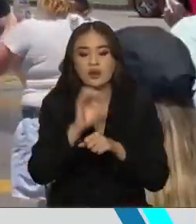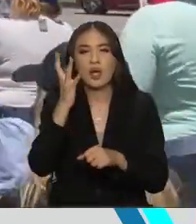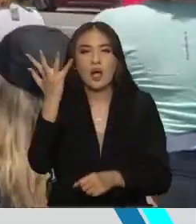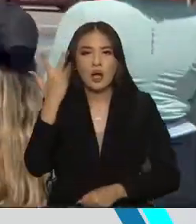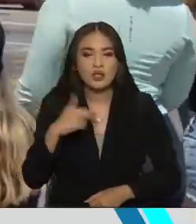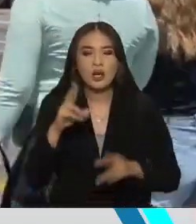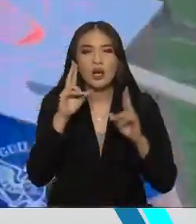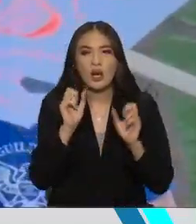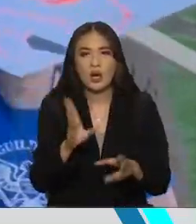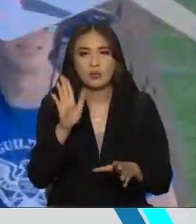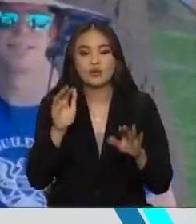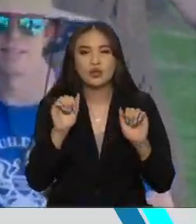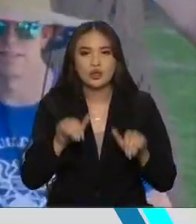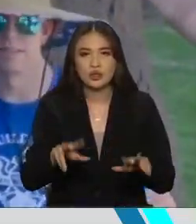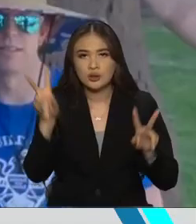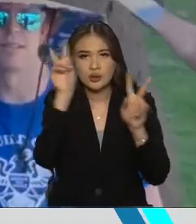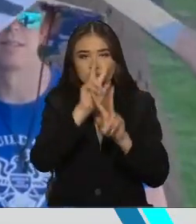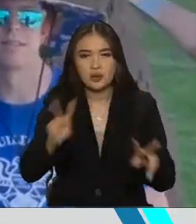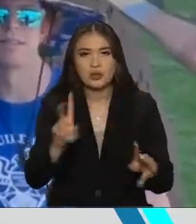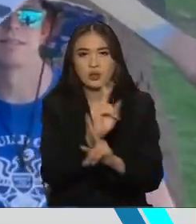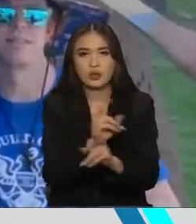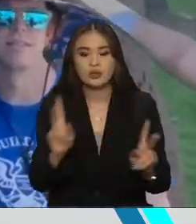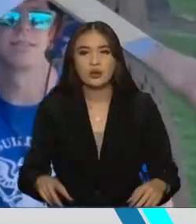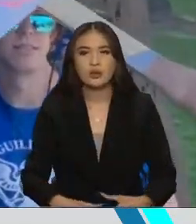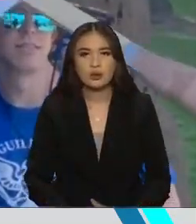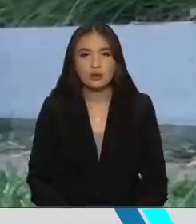және қалай шешілетінін ешкім білмейді.